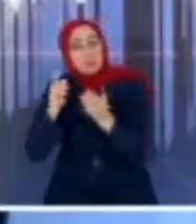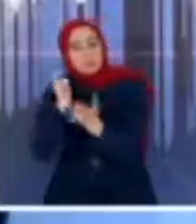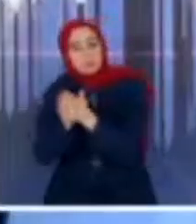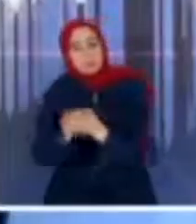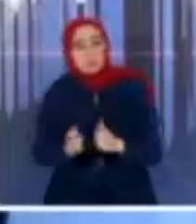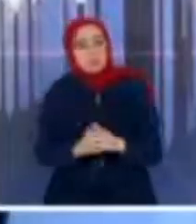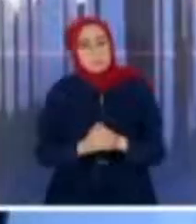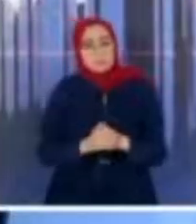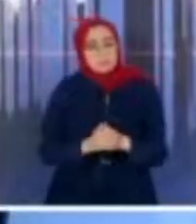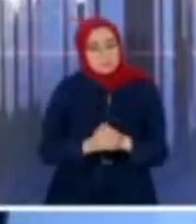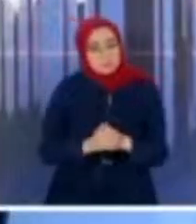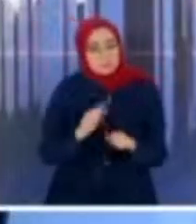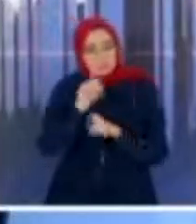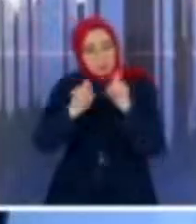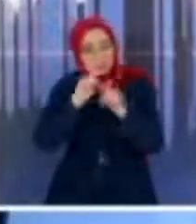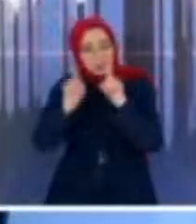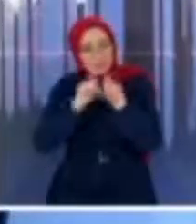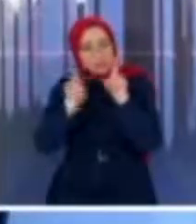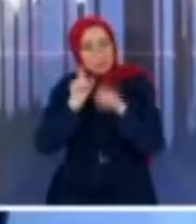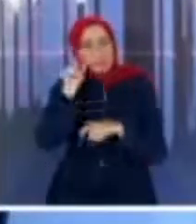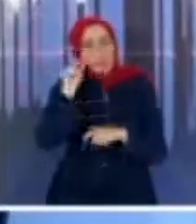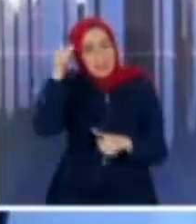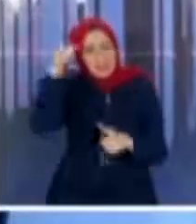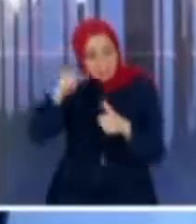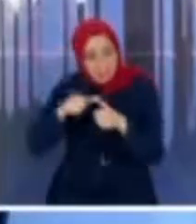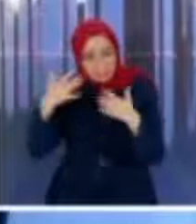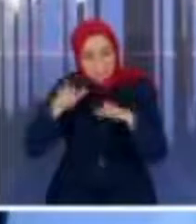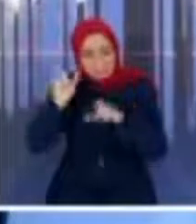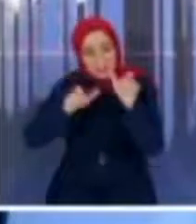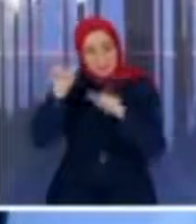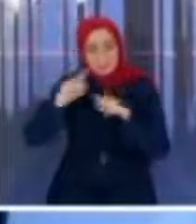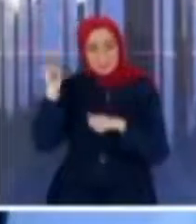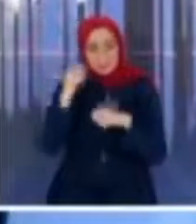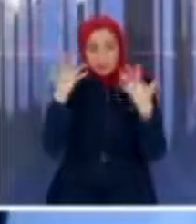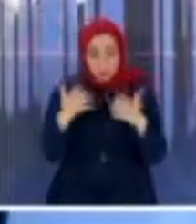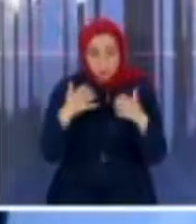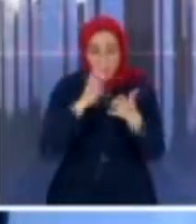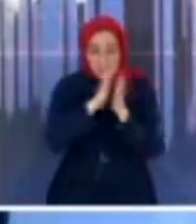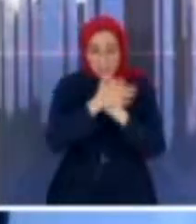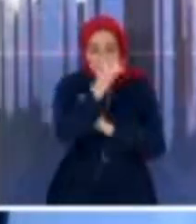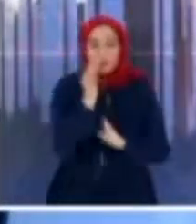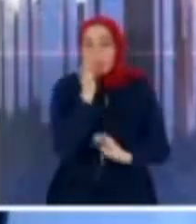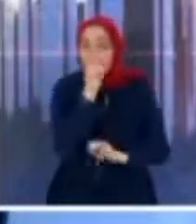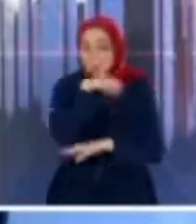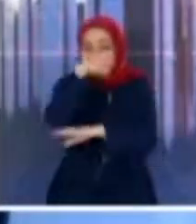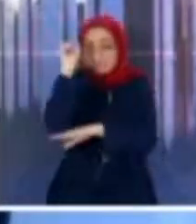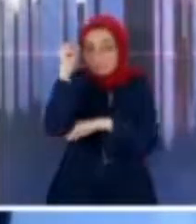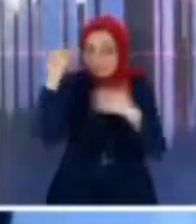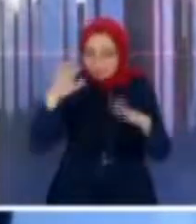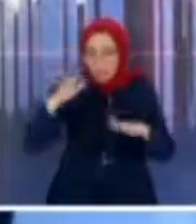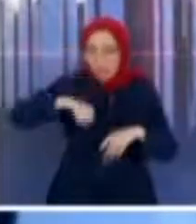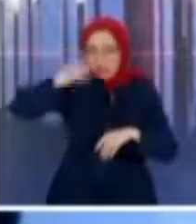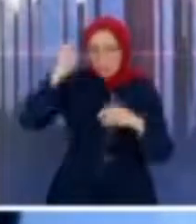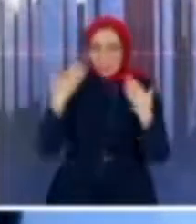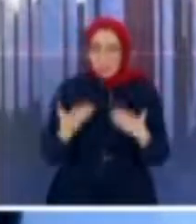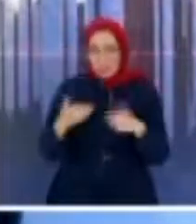مازال عندك اسئله اخرين. نحب نذكركم اللي لازمكم اذا تحبوهم يتحصلوا هما على اللقب الوطني. ما عادش عندكم برشا وقت باش